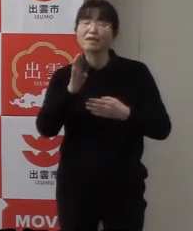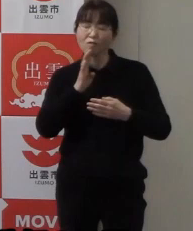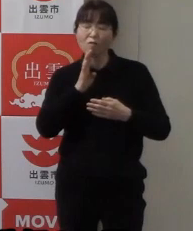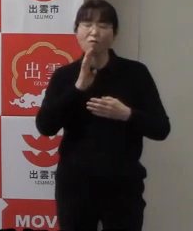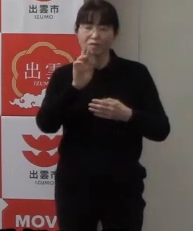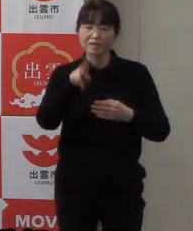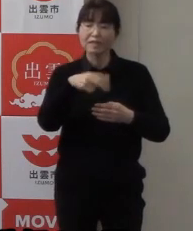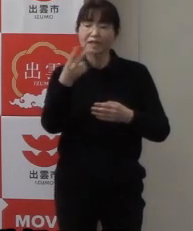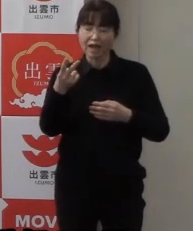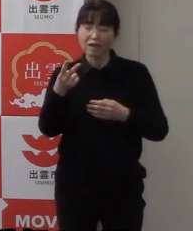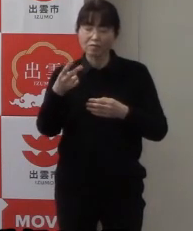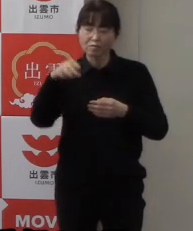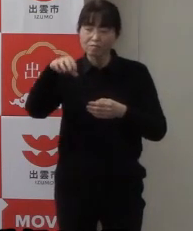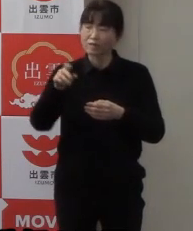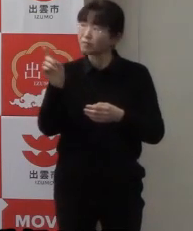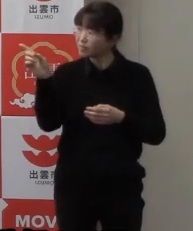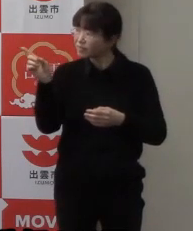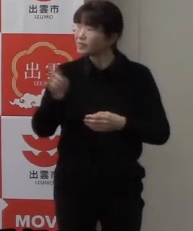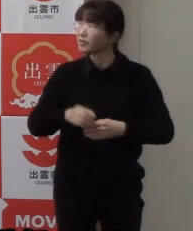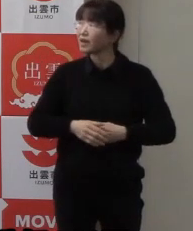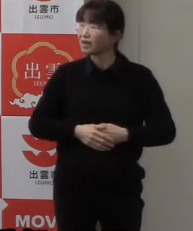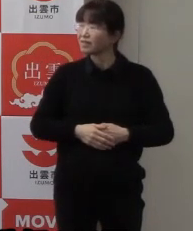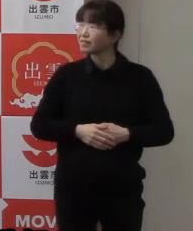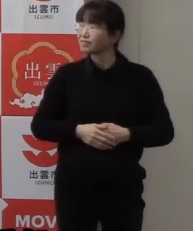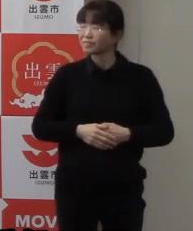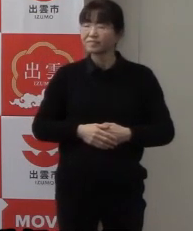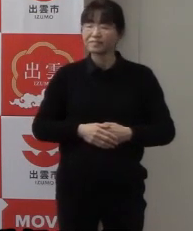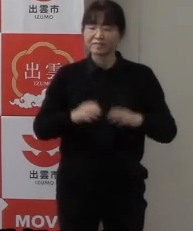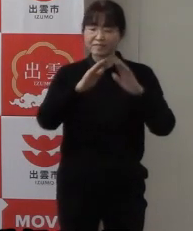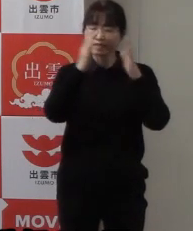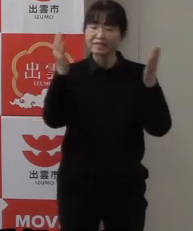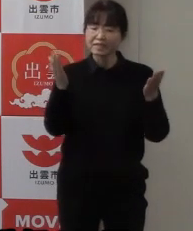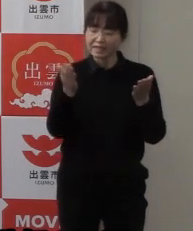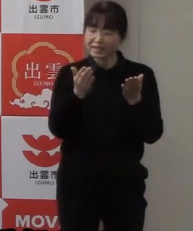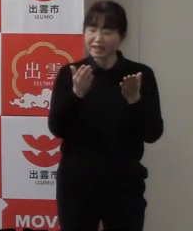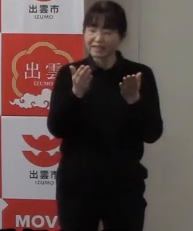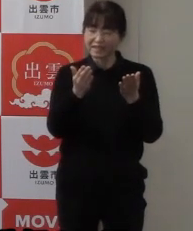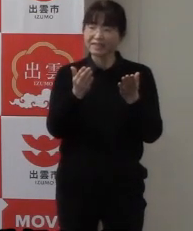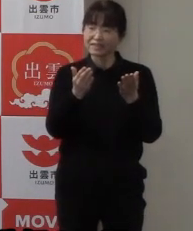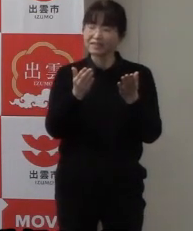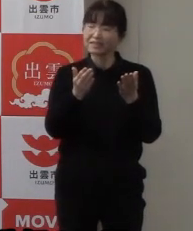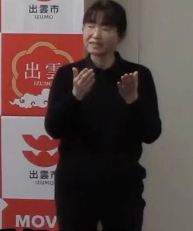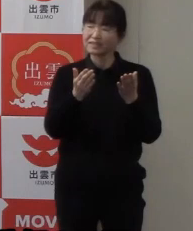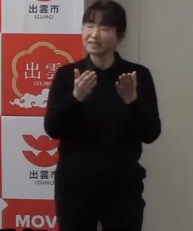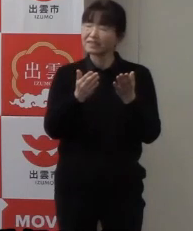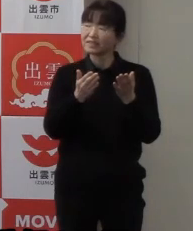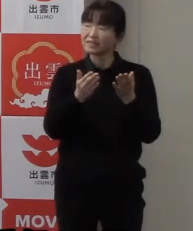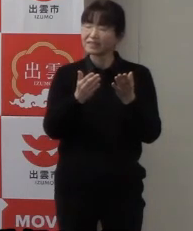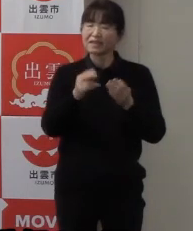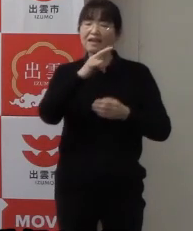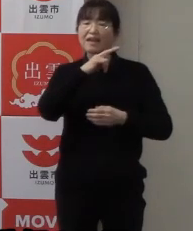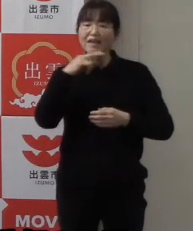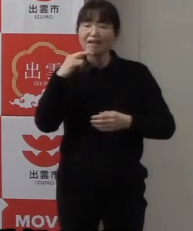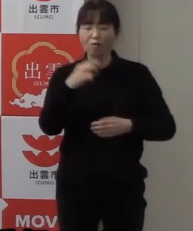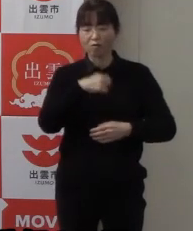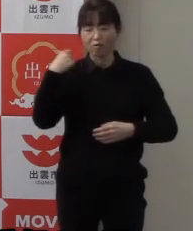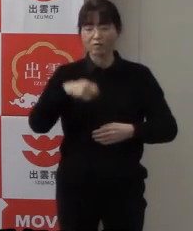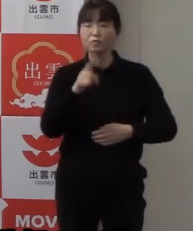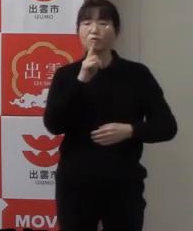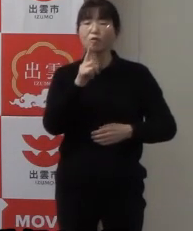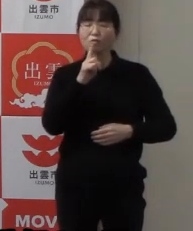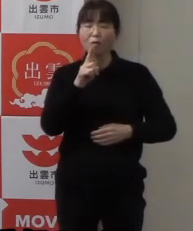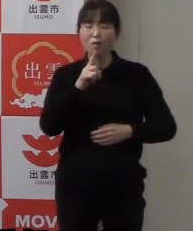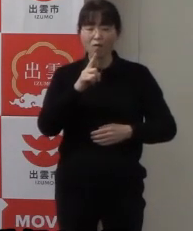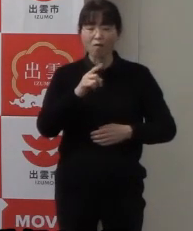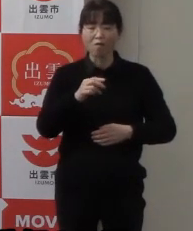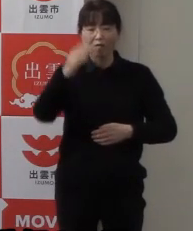にあのこうこれ全体が、英語、中国語、韓国語、ポルトガ